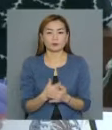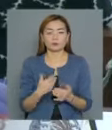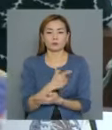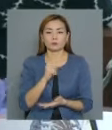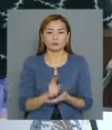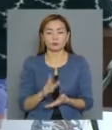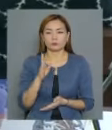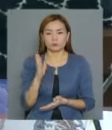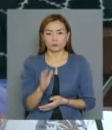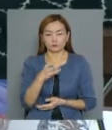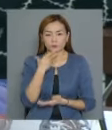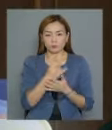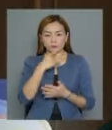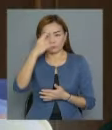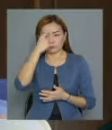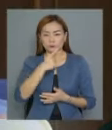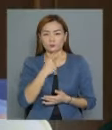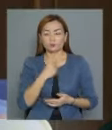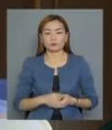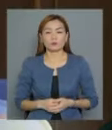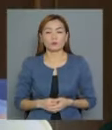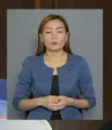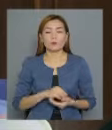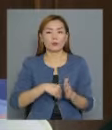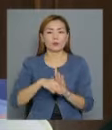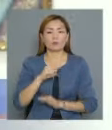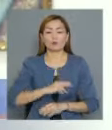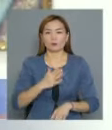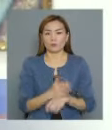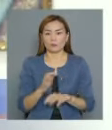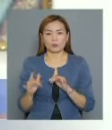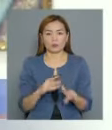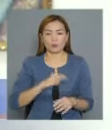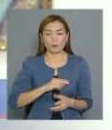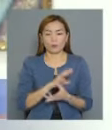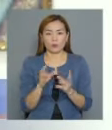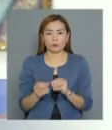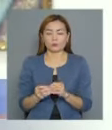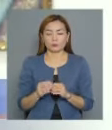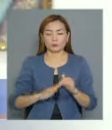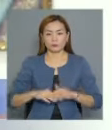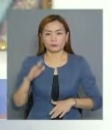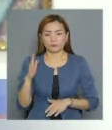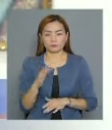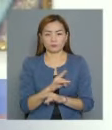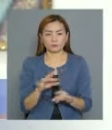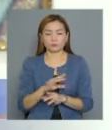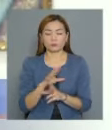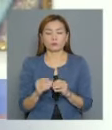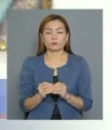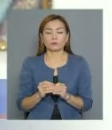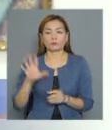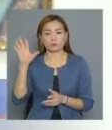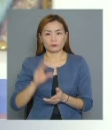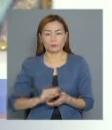должны быть на государственном языке они дали положительную оценку проводимую работе в этом направлении и отметили что